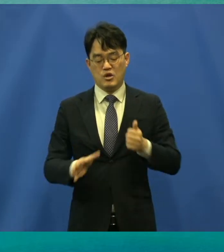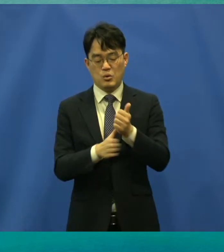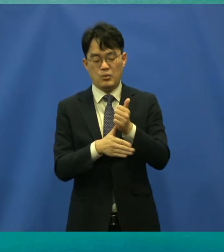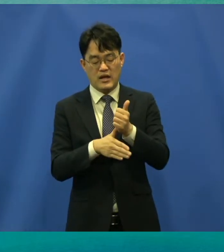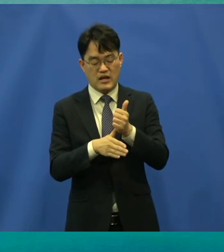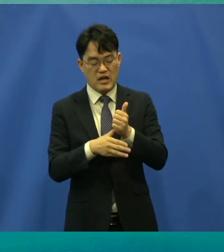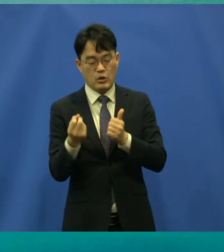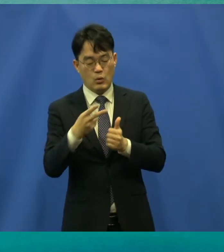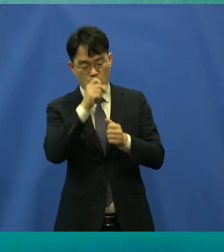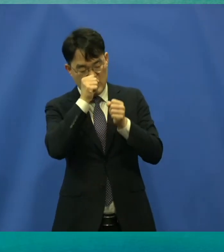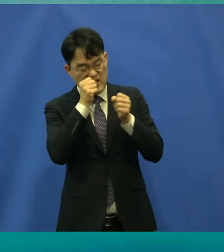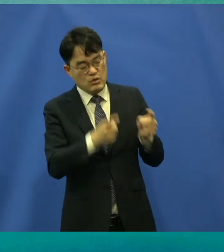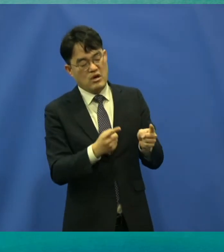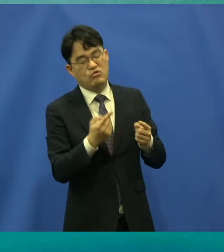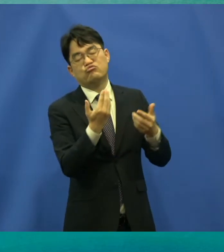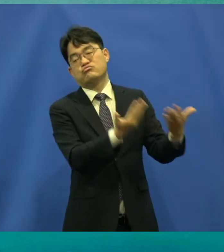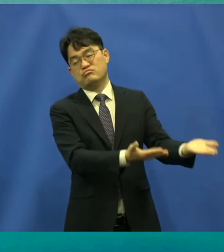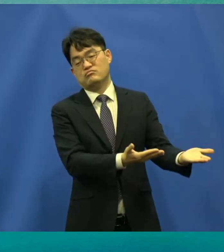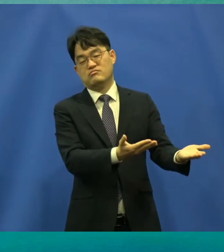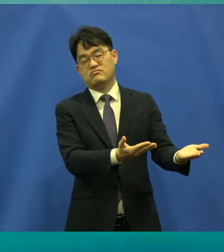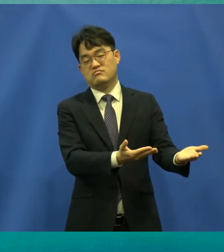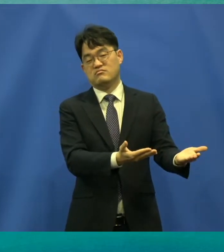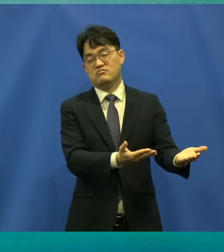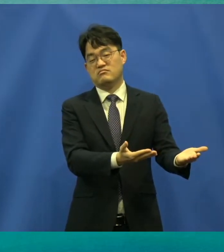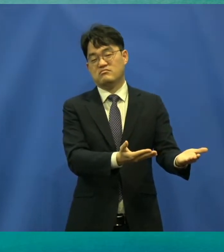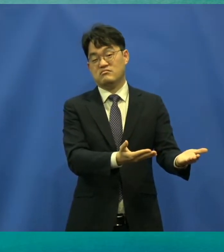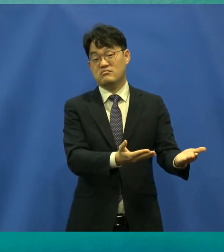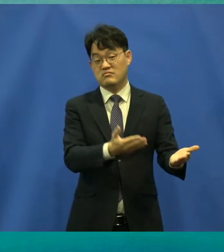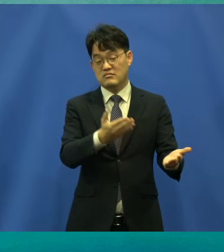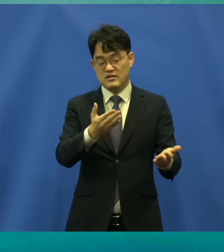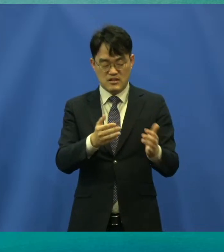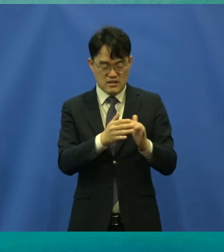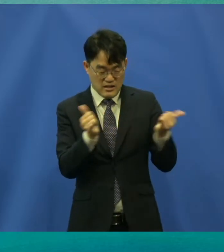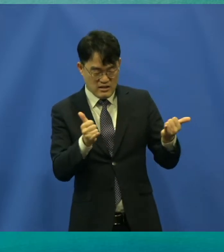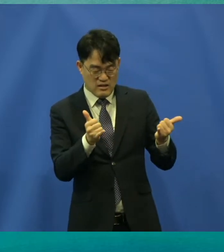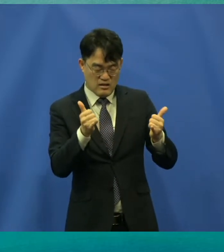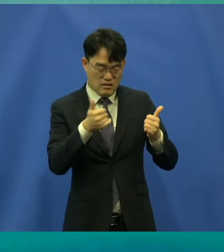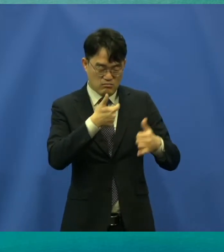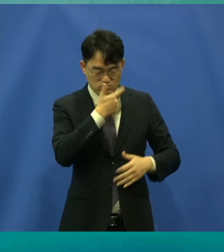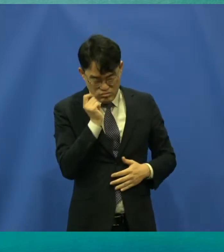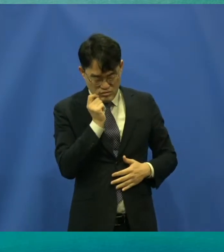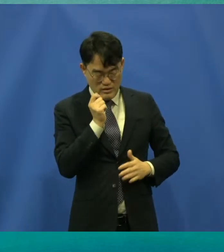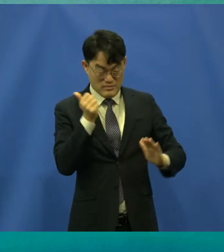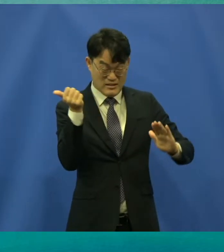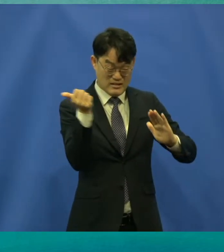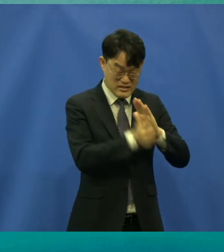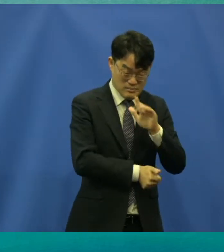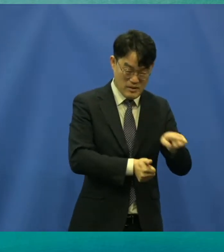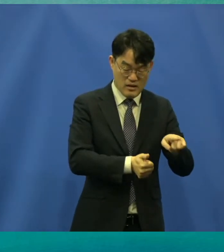연약함을 보듬고 품어내시는 하나님을 보게 됩니다.